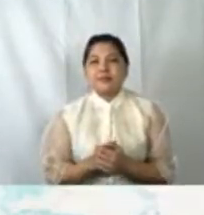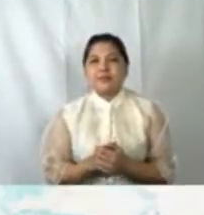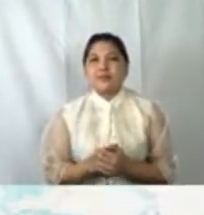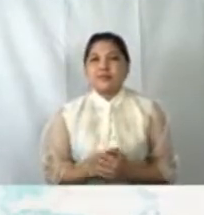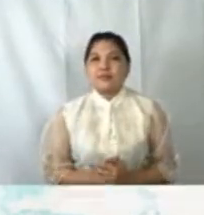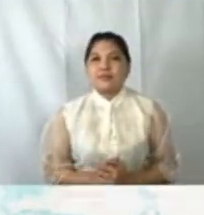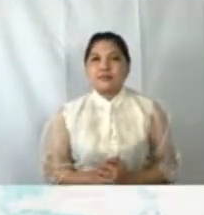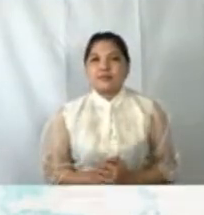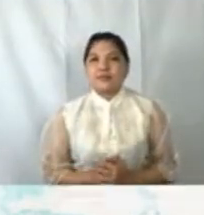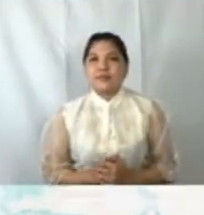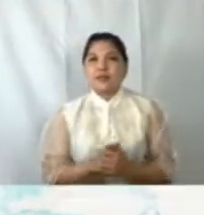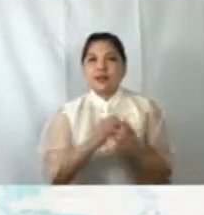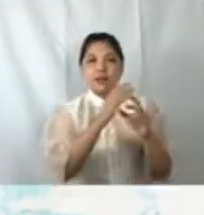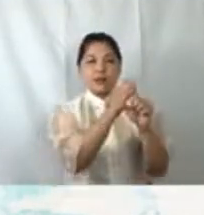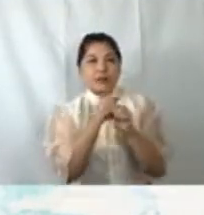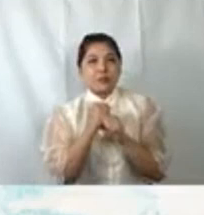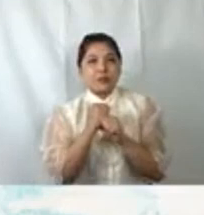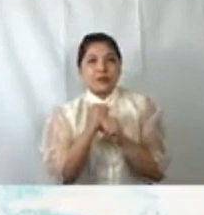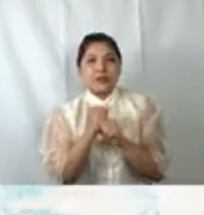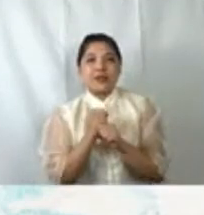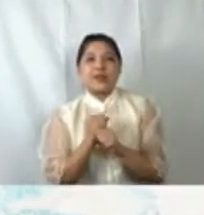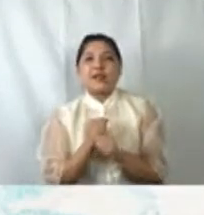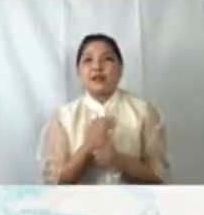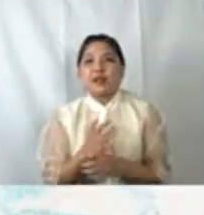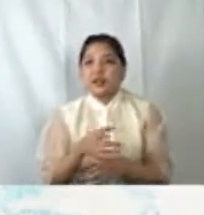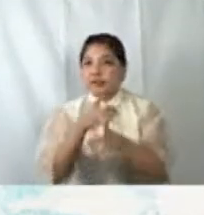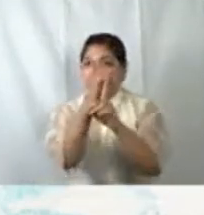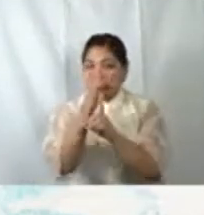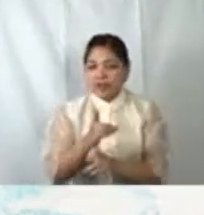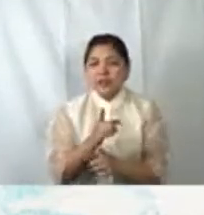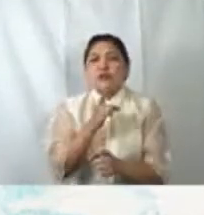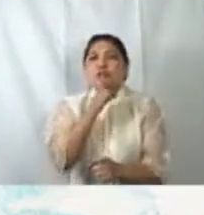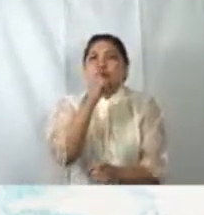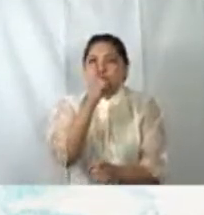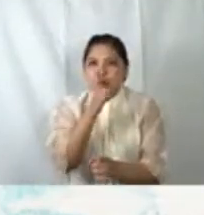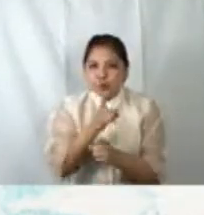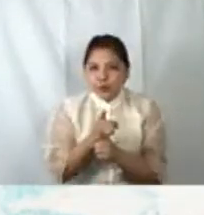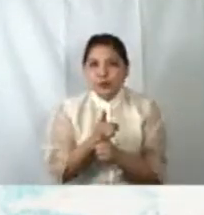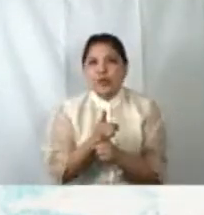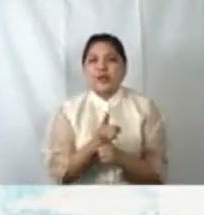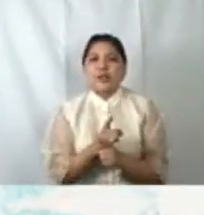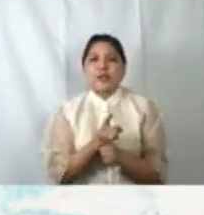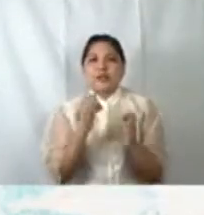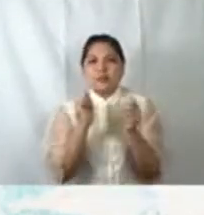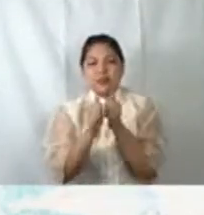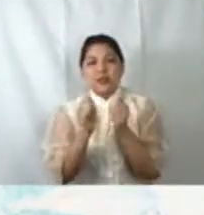Makamit ang buhay, ginhawa at dangal na siyang tunay na diwa ng kalayaan at kasarinlan.